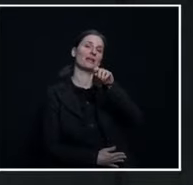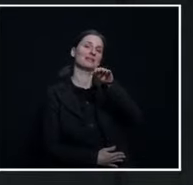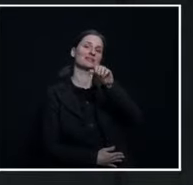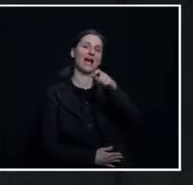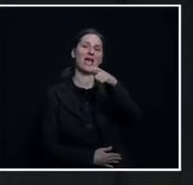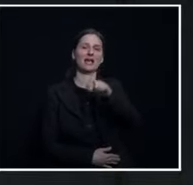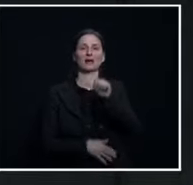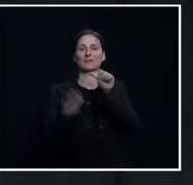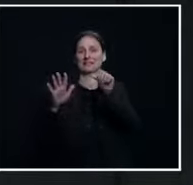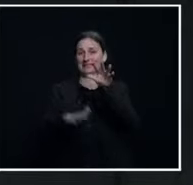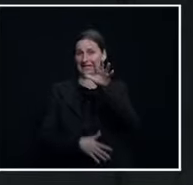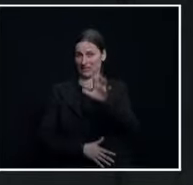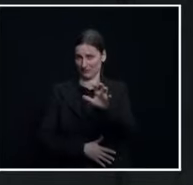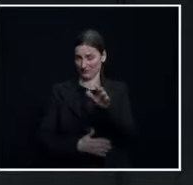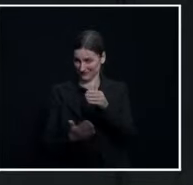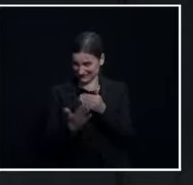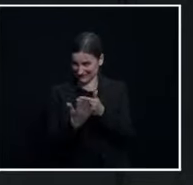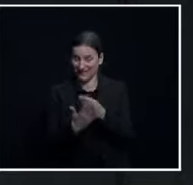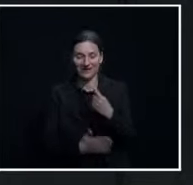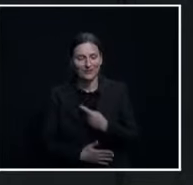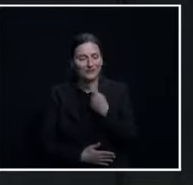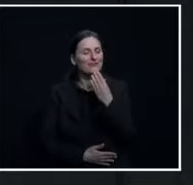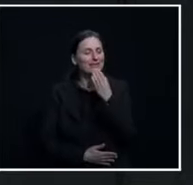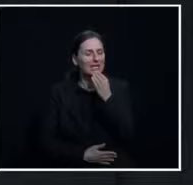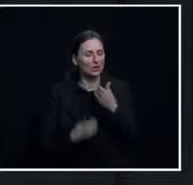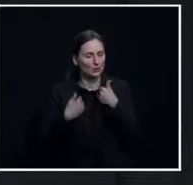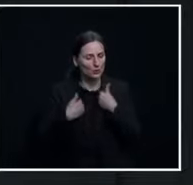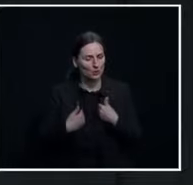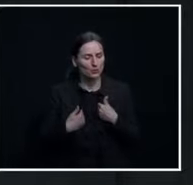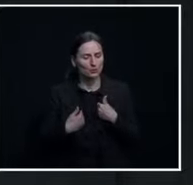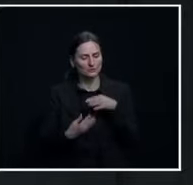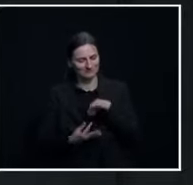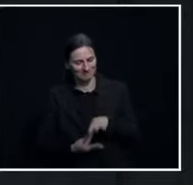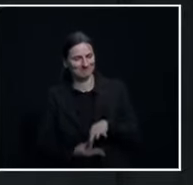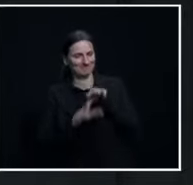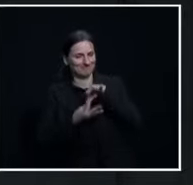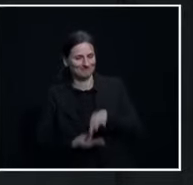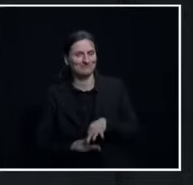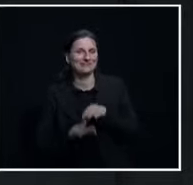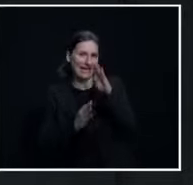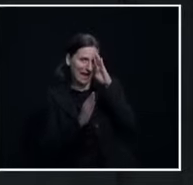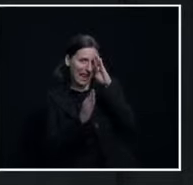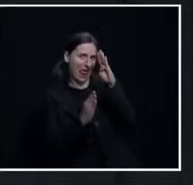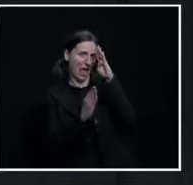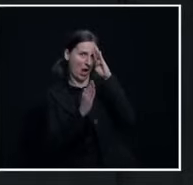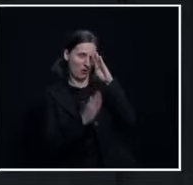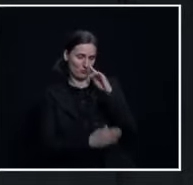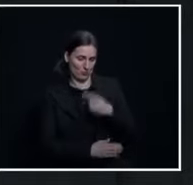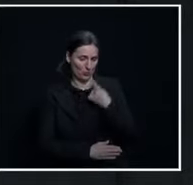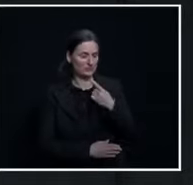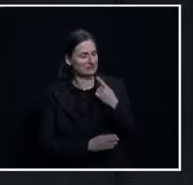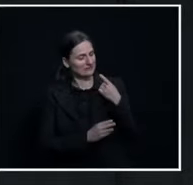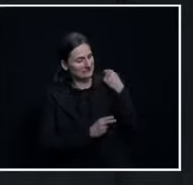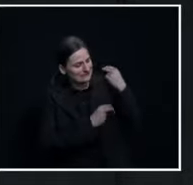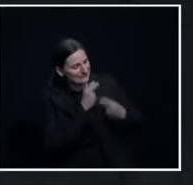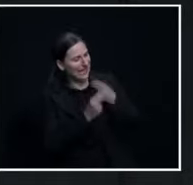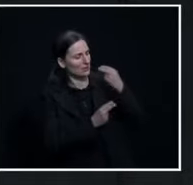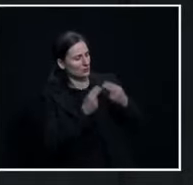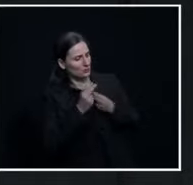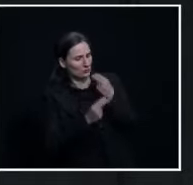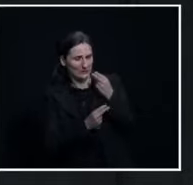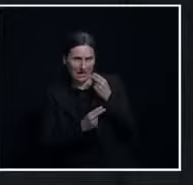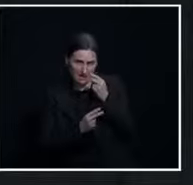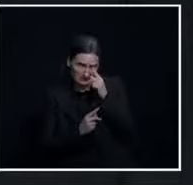Kapitel 56, verstehen wir Juden als Grundanker unseres Glaubens, unserer traditionellen